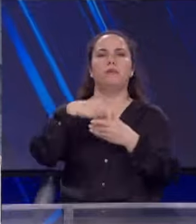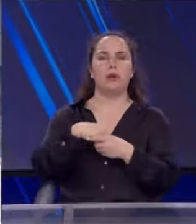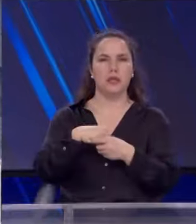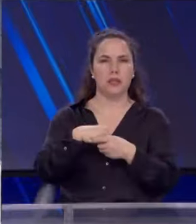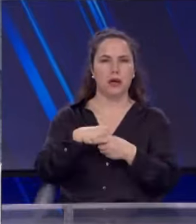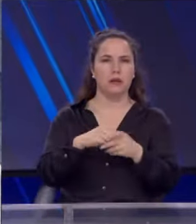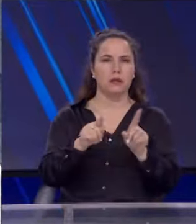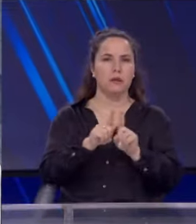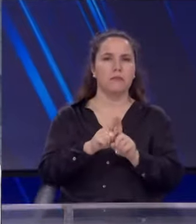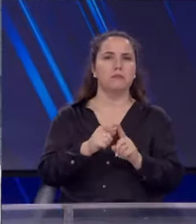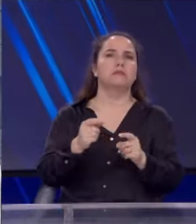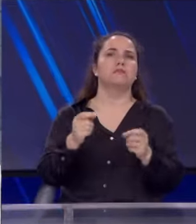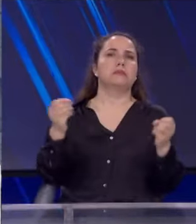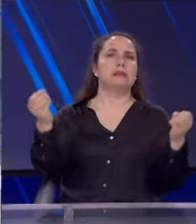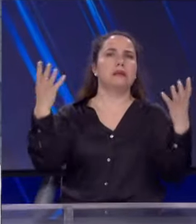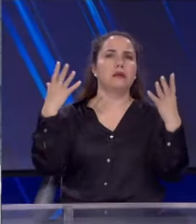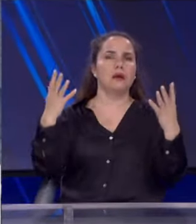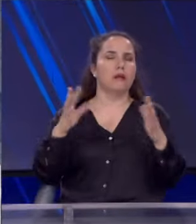në trotuar.